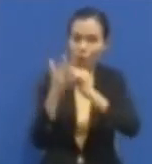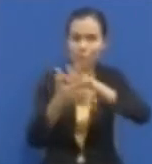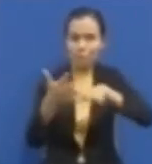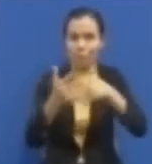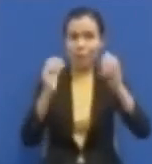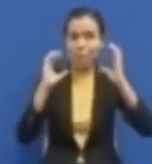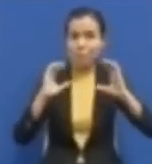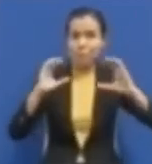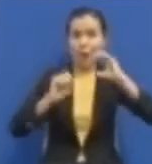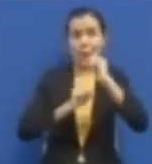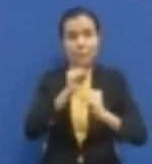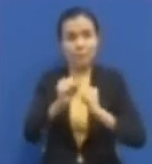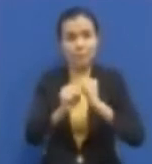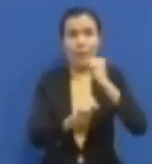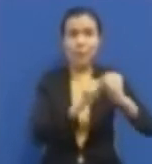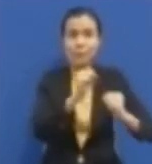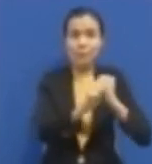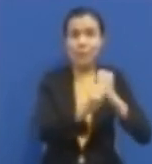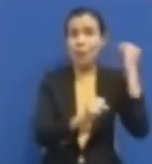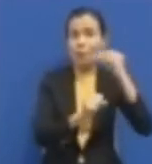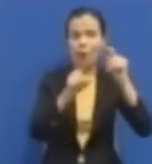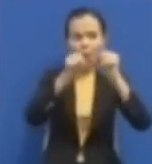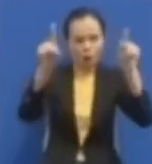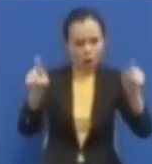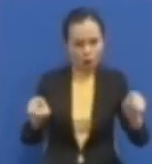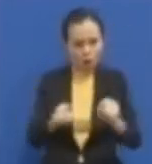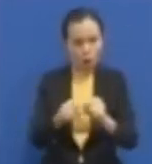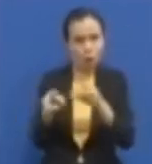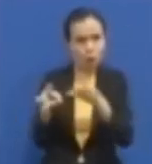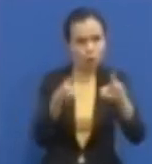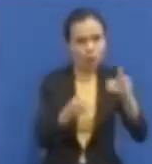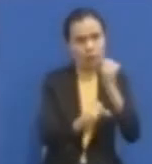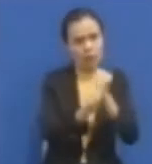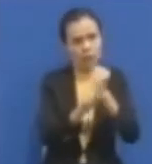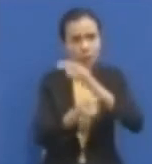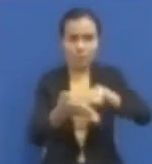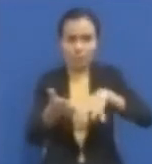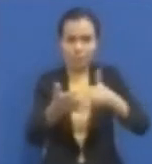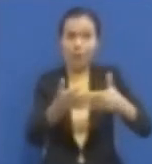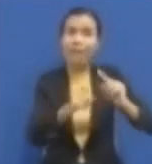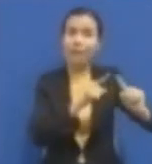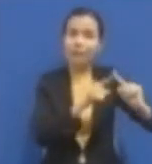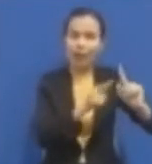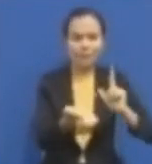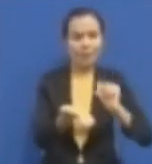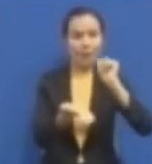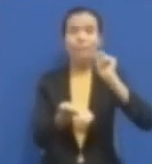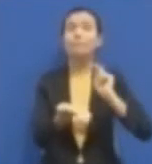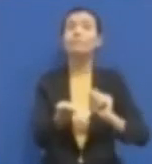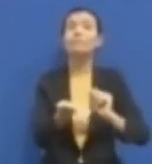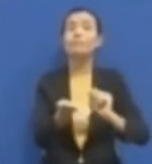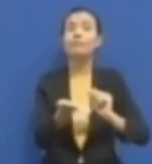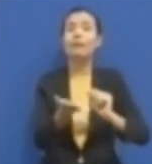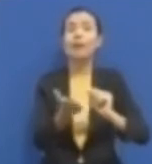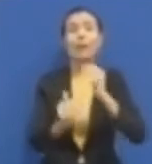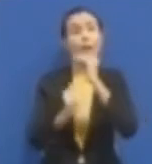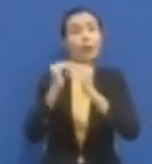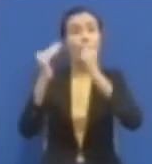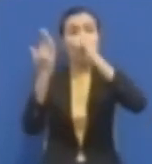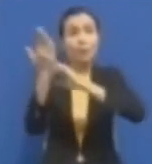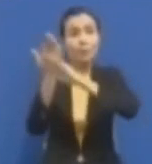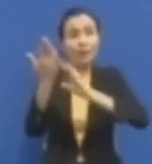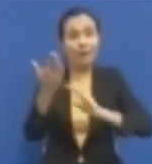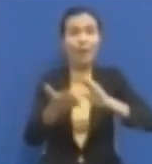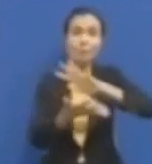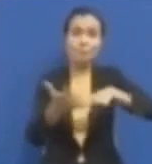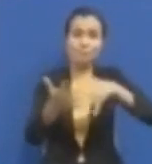ประจำปีตามกรอบหรือตามแนวทางของแผนแม่บทที่ว่านั้นเพราะฉะนั้นแผนปฏิรูปประเทศโครงการ